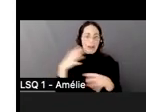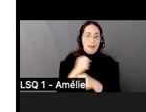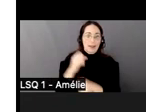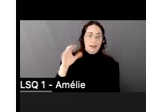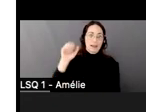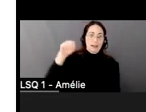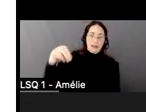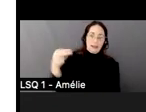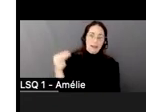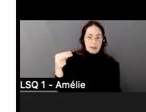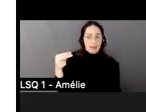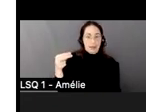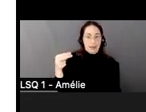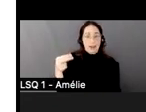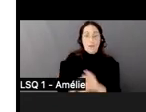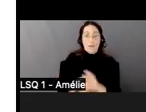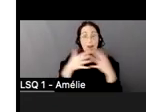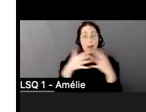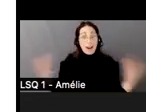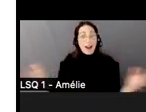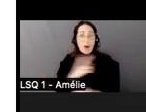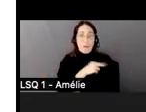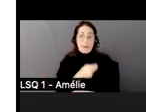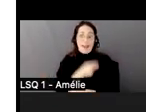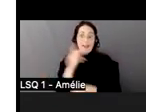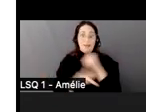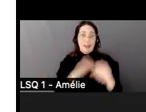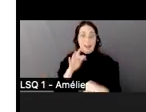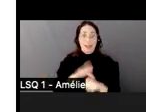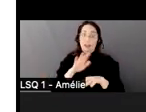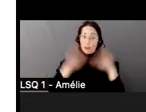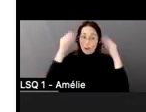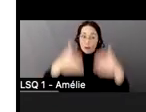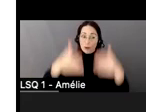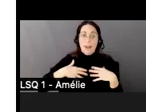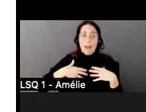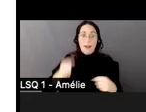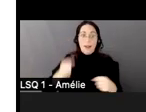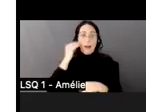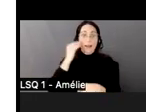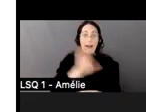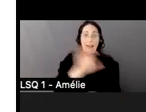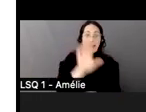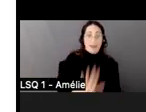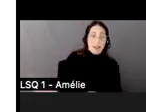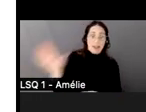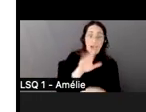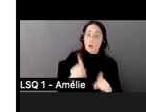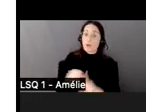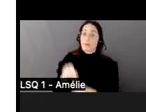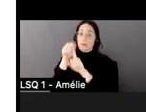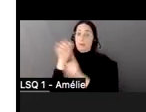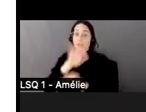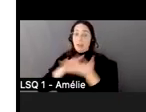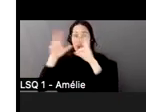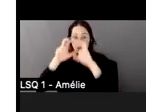CAMH, est le plus grand hôpital universitaire en santé mentale au Canada et l'un des principaux centres de recherche